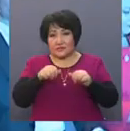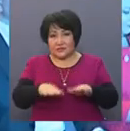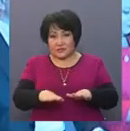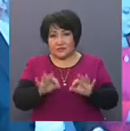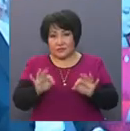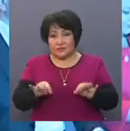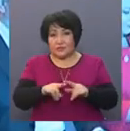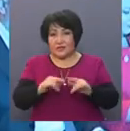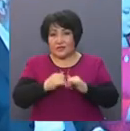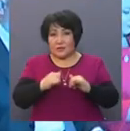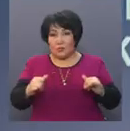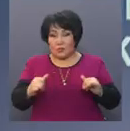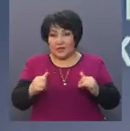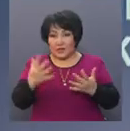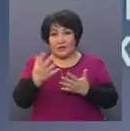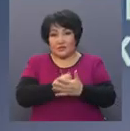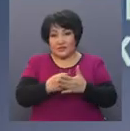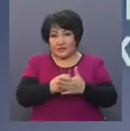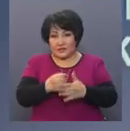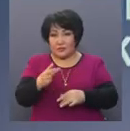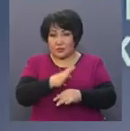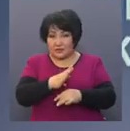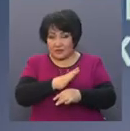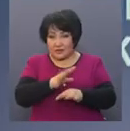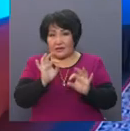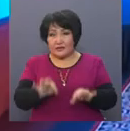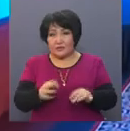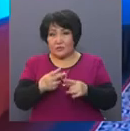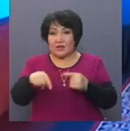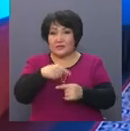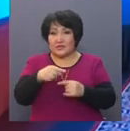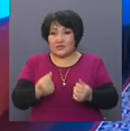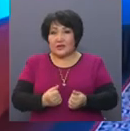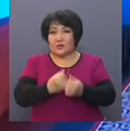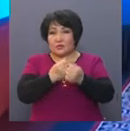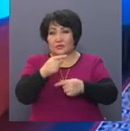дамуға қол жеткізетін болса, ол әрине кәсіпкерді қолдау арқылы да мүмкін болады.